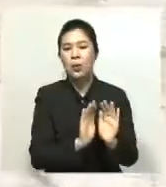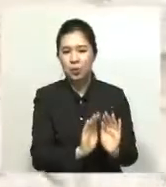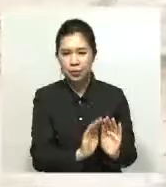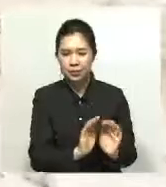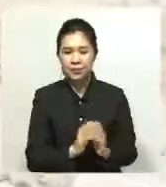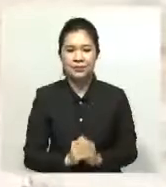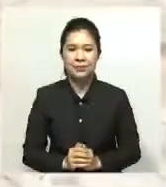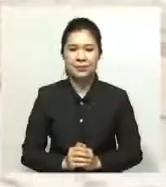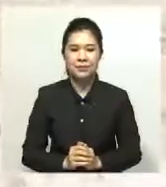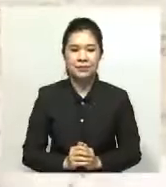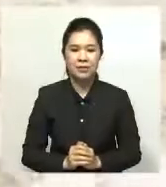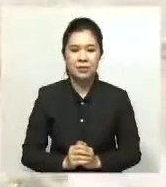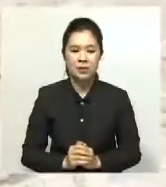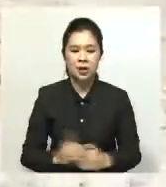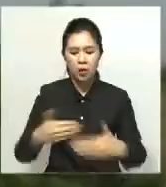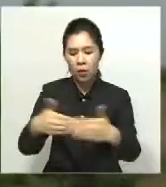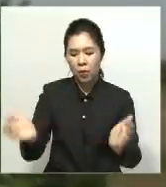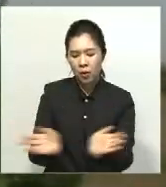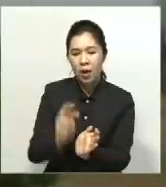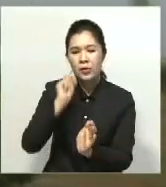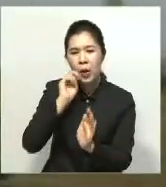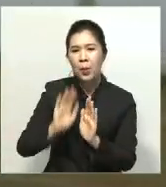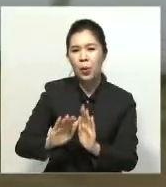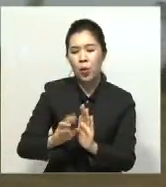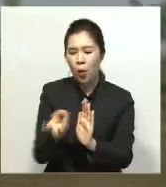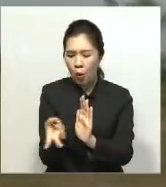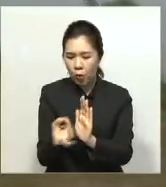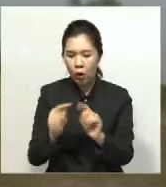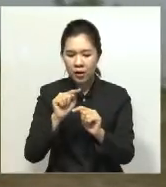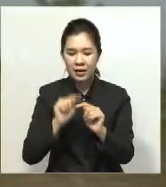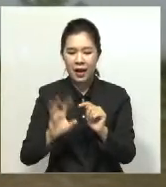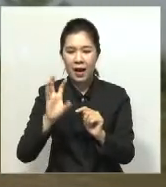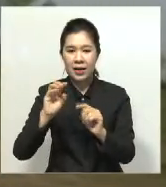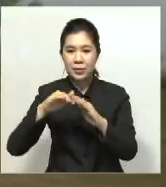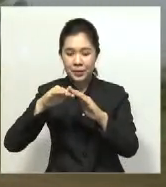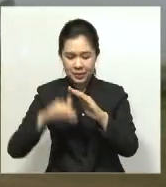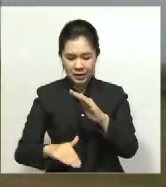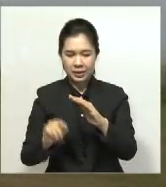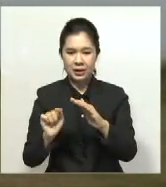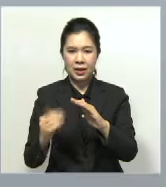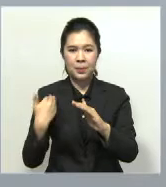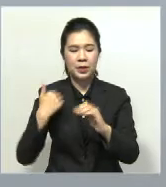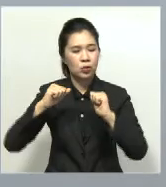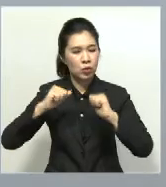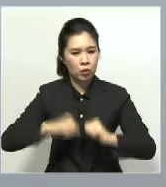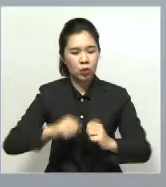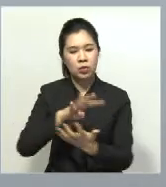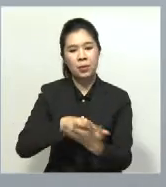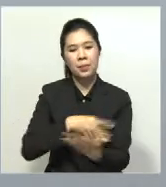ล้งส่วนอ่างเก็บน้ำอ่างไหนที่น้ำมีน้ำน้อยกว่าร้อยละ50ของความจุอันนี้นะคะมีมติแล้วว่